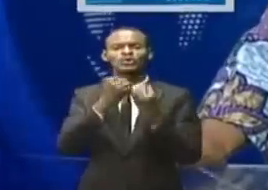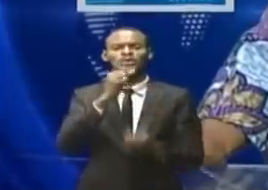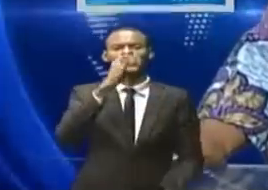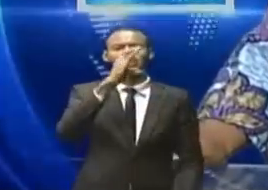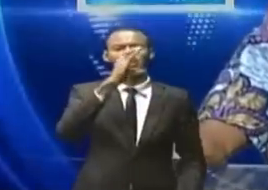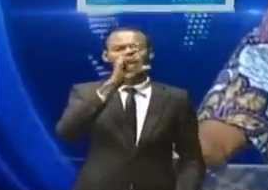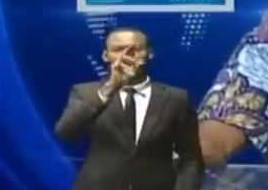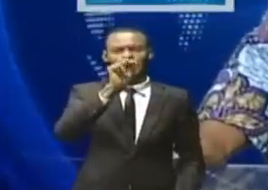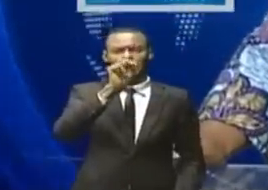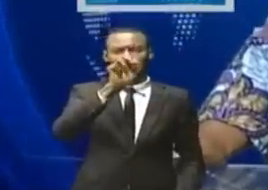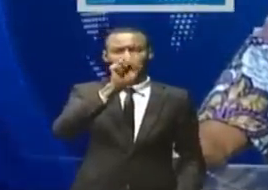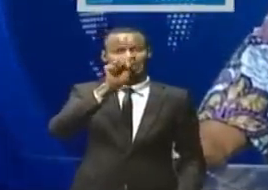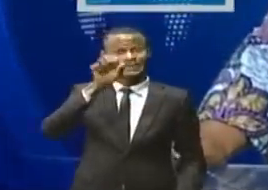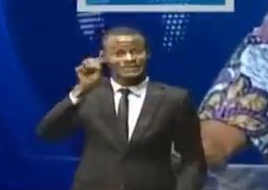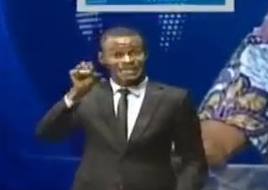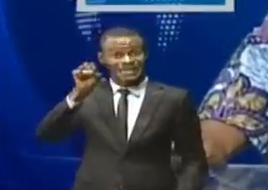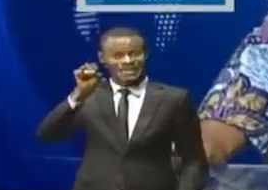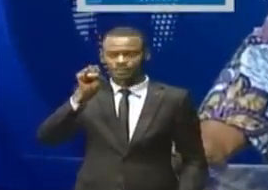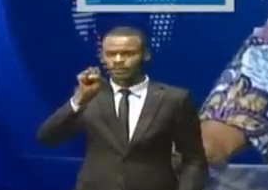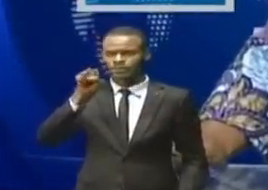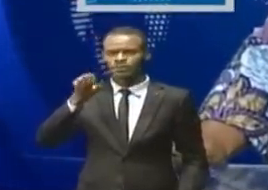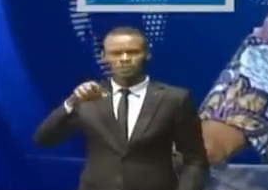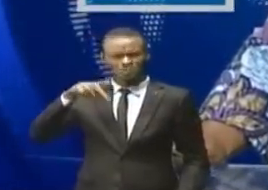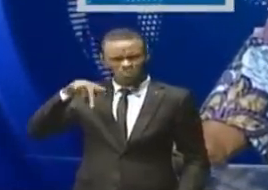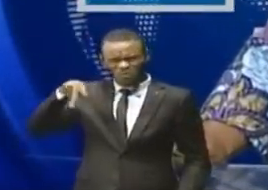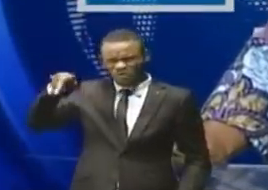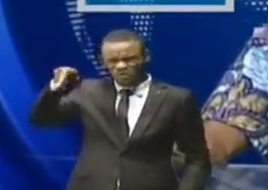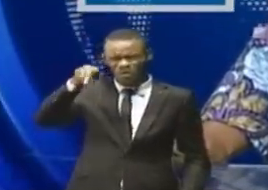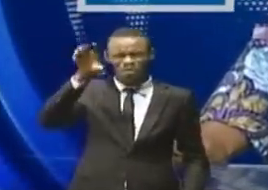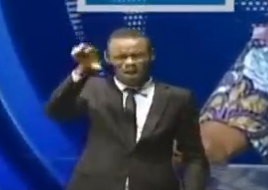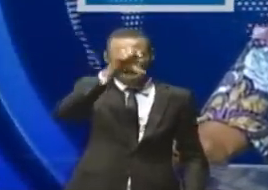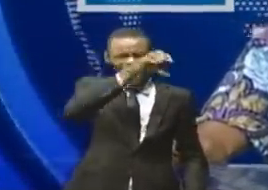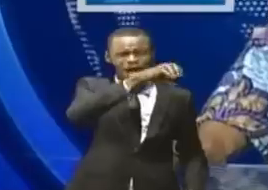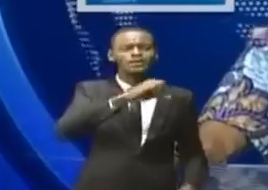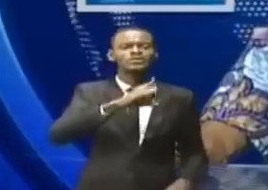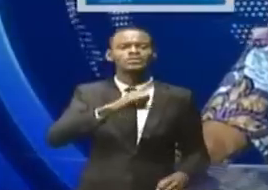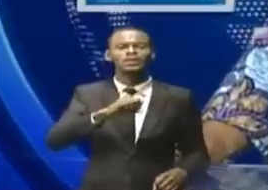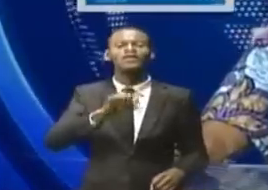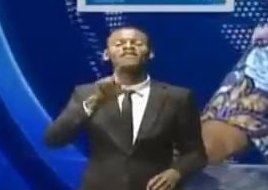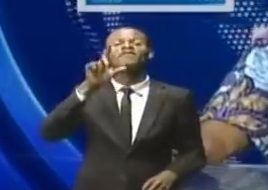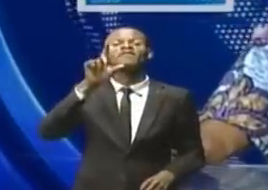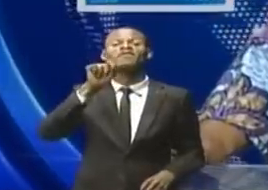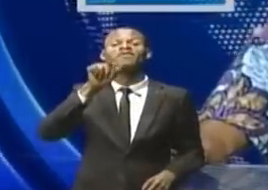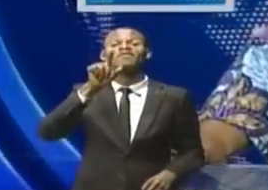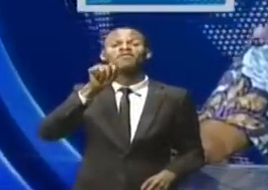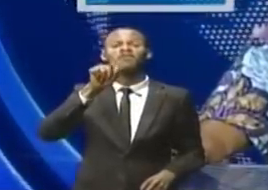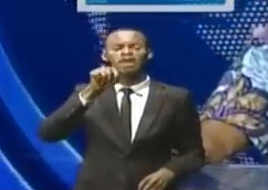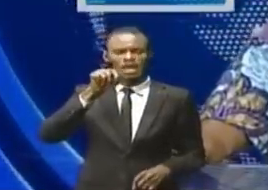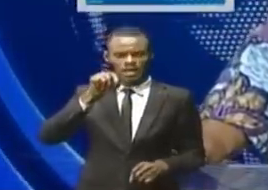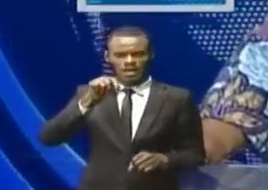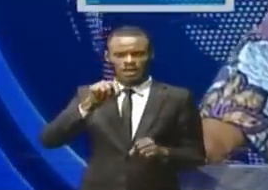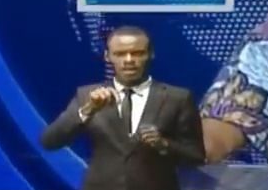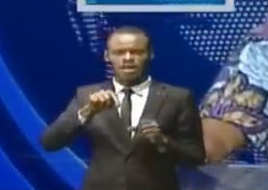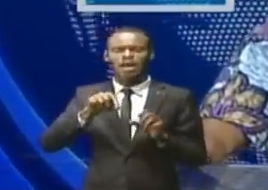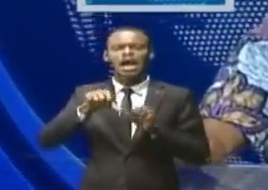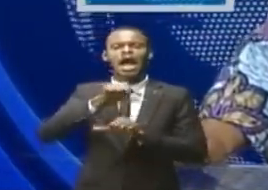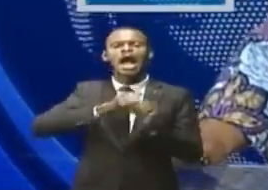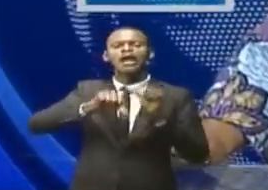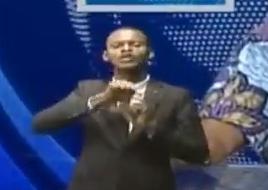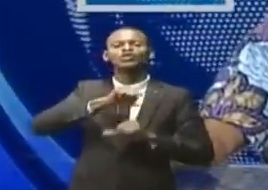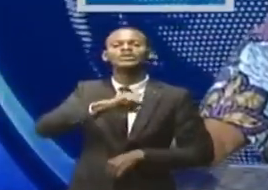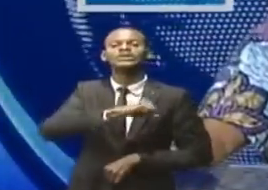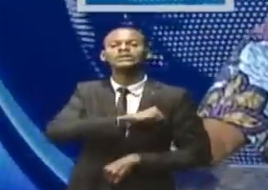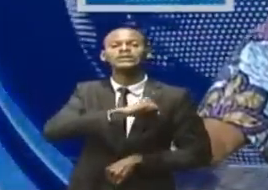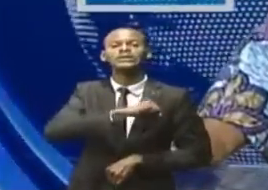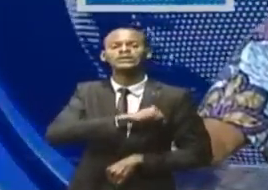toute l'étendue de la République. 20 organisations syndicales ont participé à la dite élection qui est aujourd'hui à sa 8e